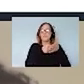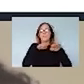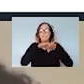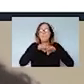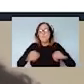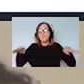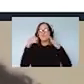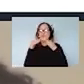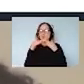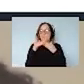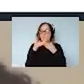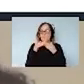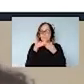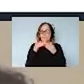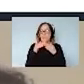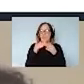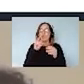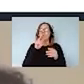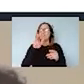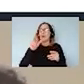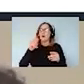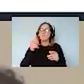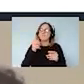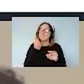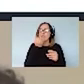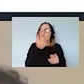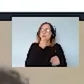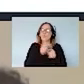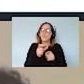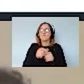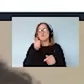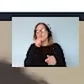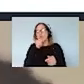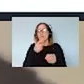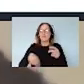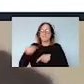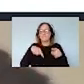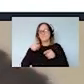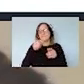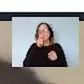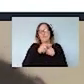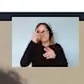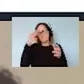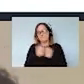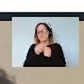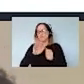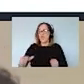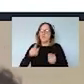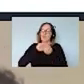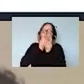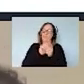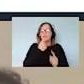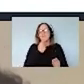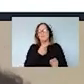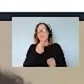domowej, rodzinnej, familektu, czyli słów, którymi posługujemy się w rodzinach. Często są to słowa wymyślone przez dzieci, przekręty